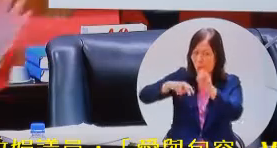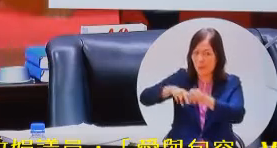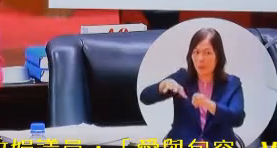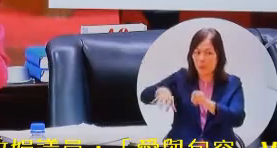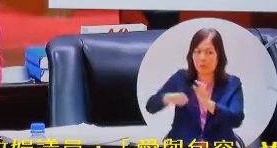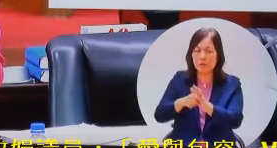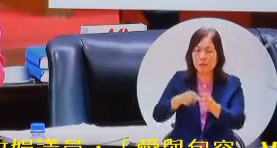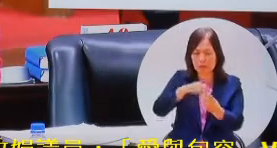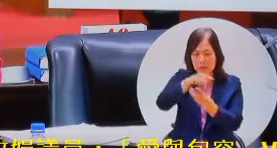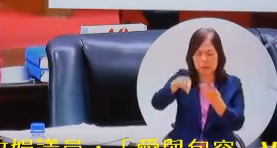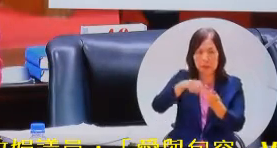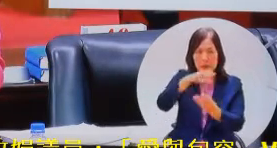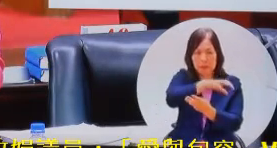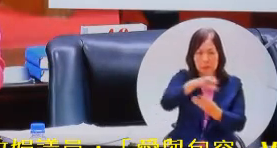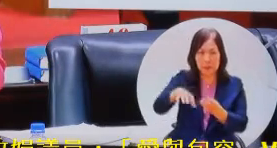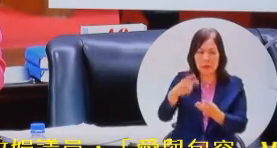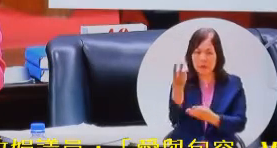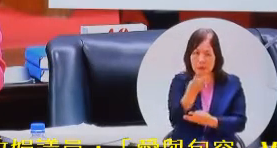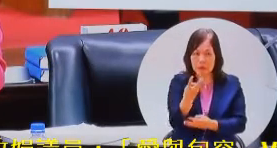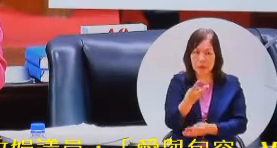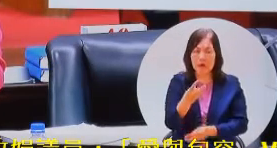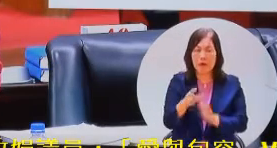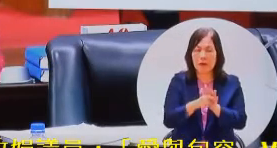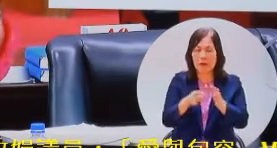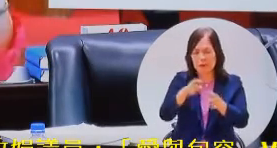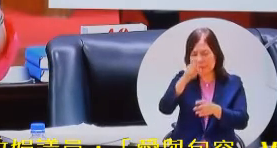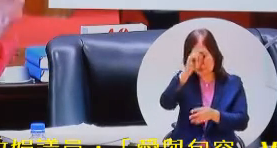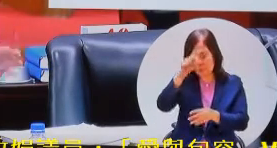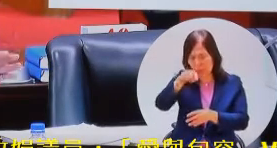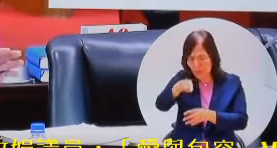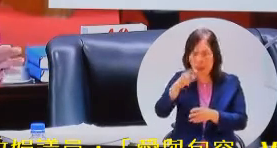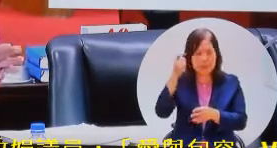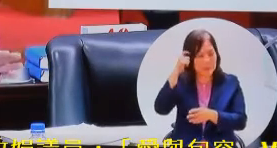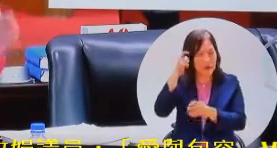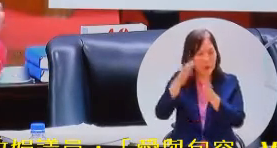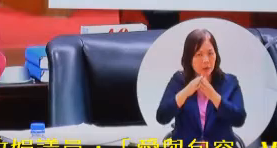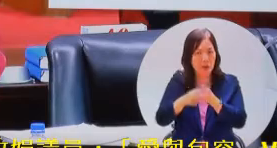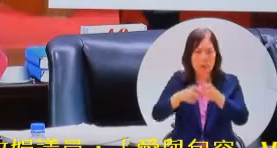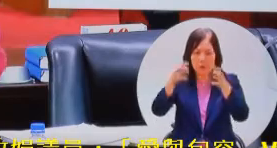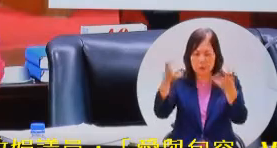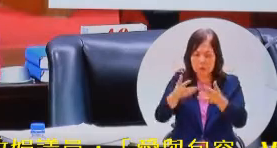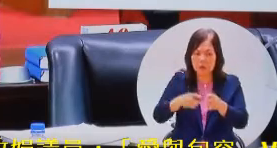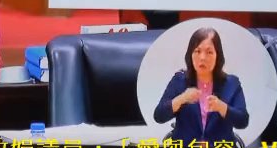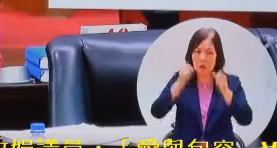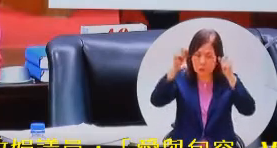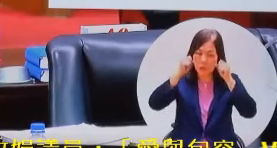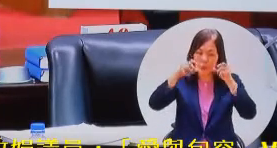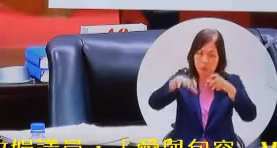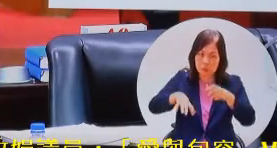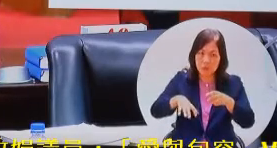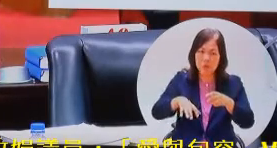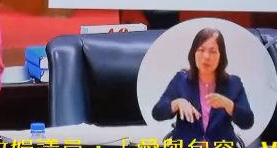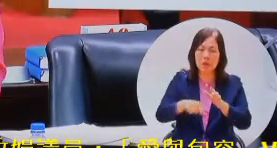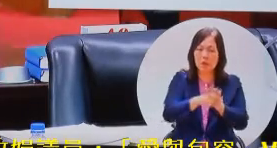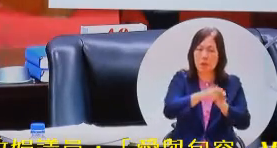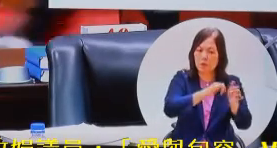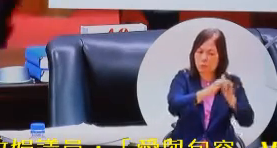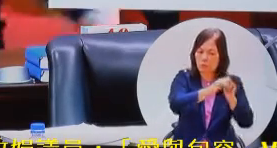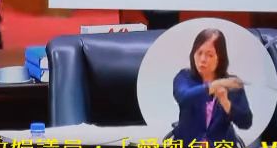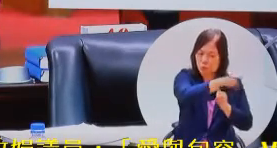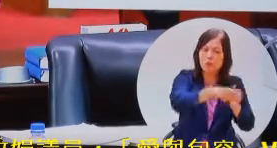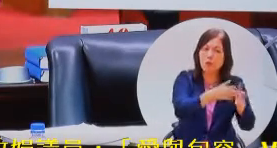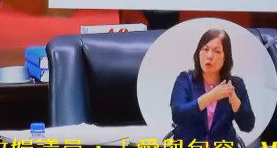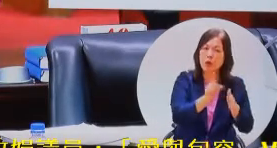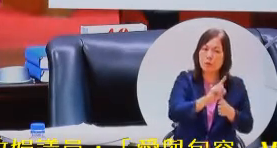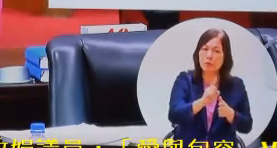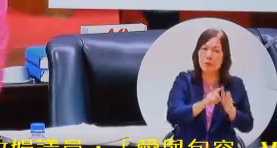个地方请我们市民能够考虑，既然要盖运动中心你是不是考虑一下市民提的需求，所有人都